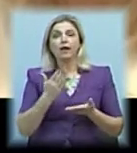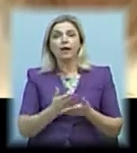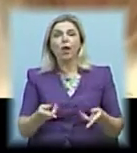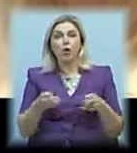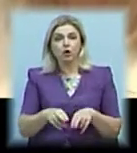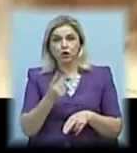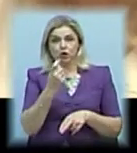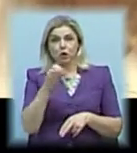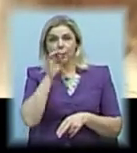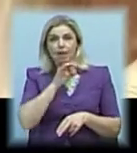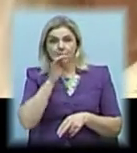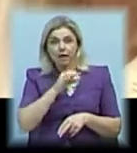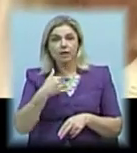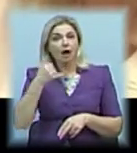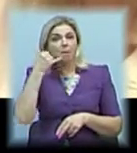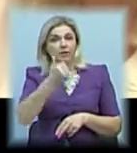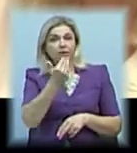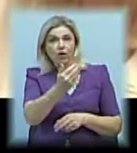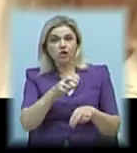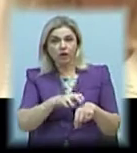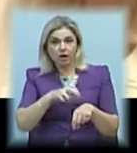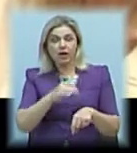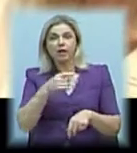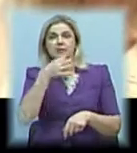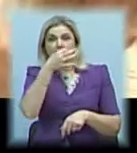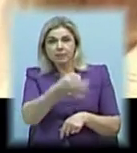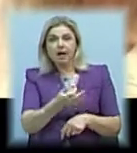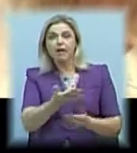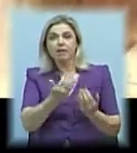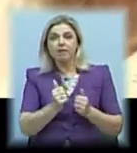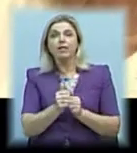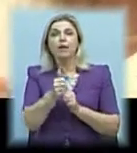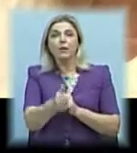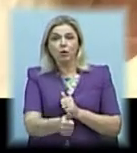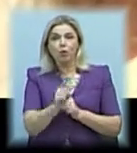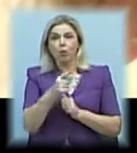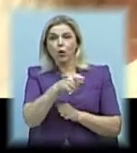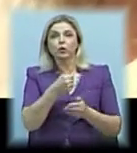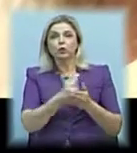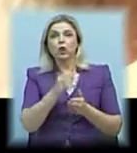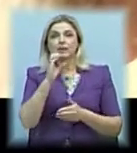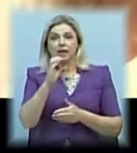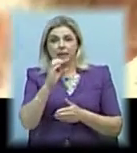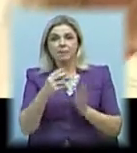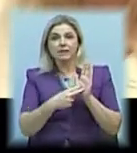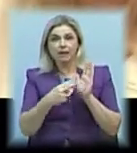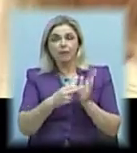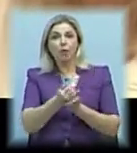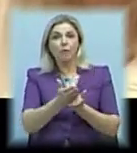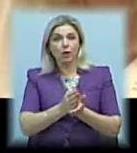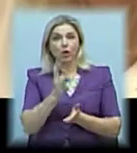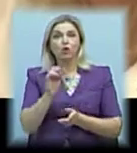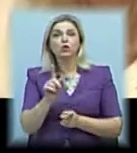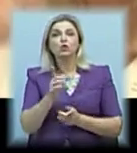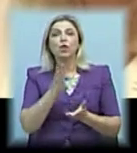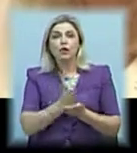вот 100 таблеток. Я позвонила вашему доктору и сказала, говорю, давайте мы наперед, так как она по сентябрю у нас 7 обеспечена, но хотя бы вот то, что